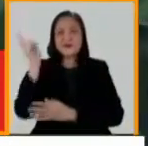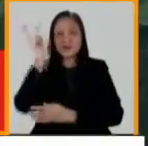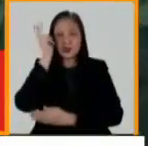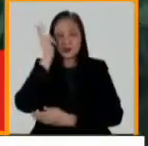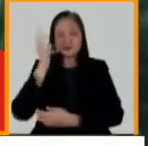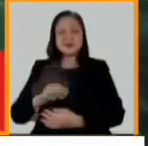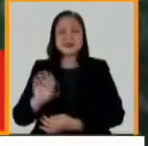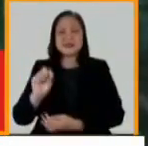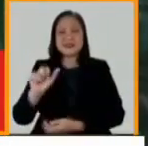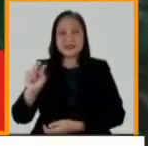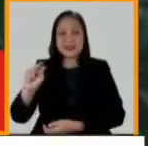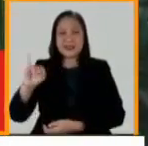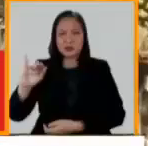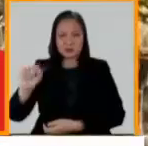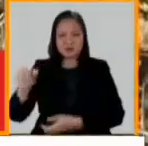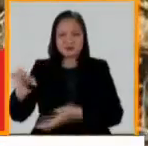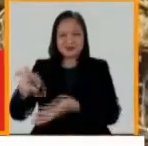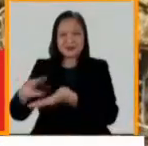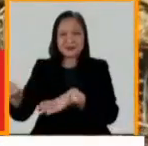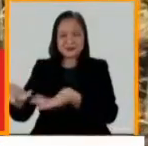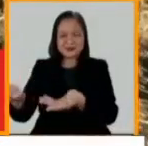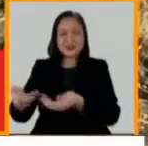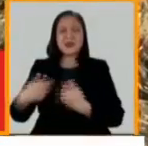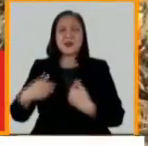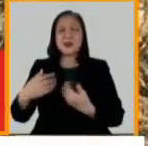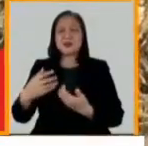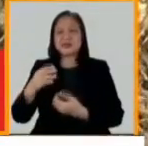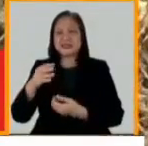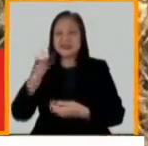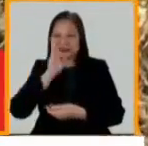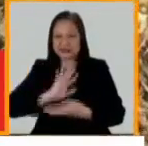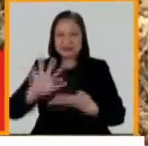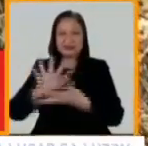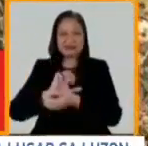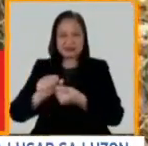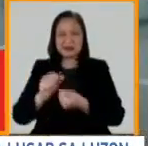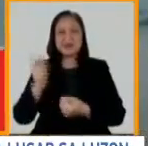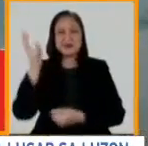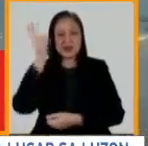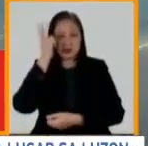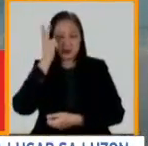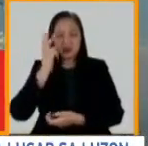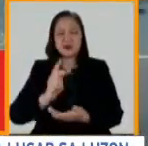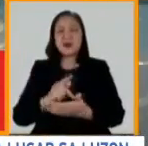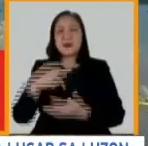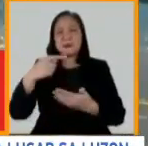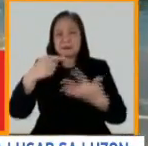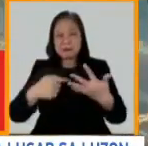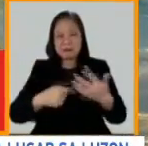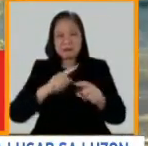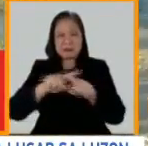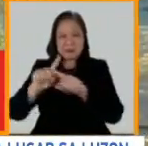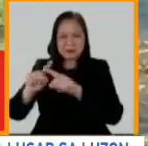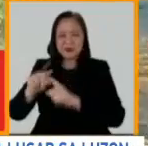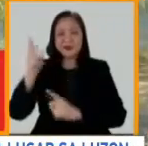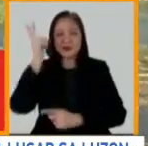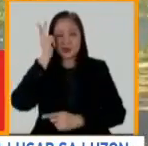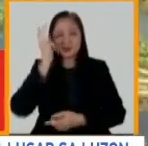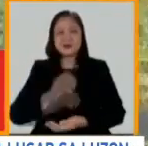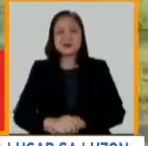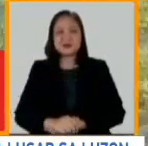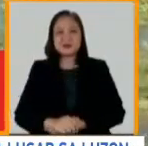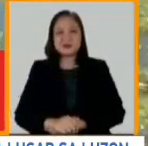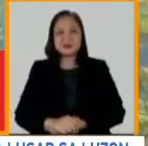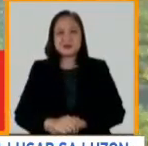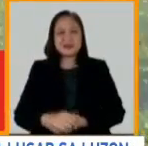nabulok na dahil sa baha ang mga pananim na bawang, patola, kamatis at iba pang gulay. Inararo na lang ang mga pananim at papalitan na lang